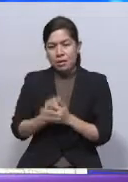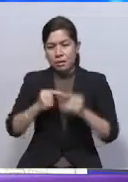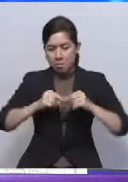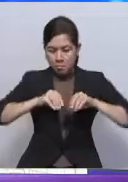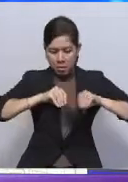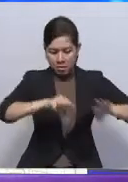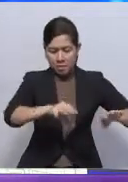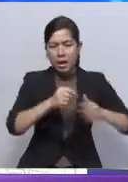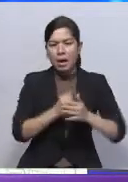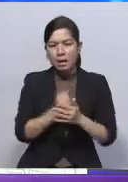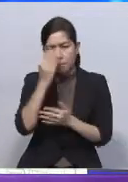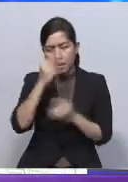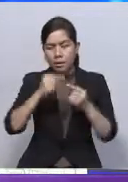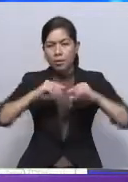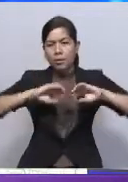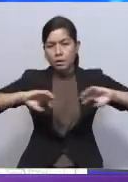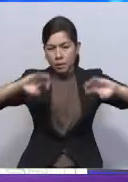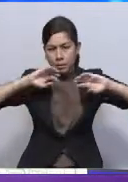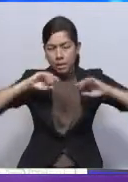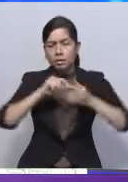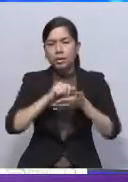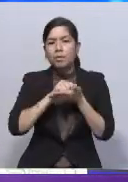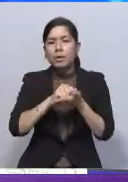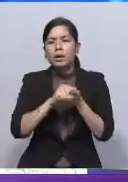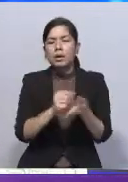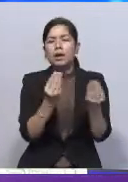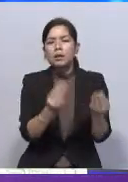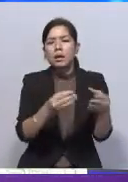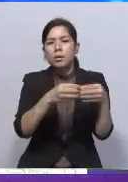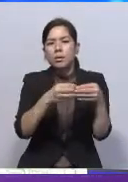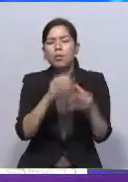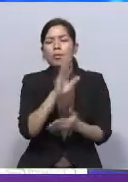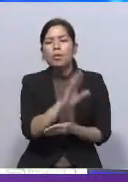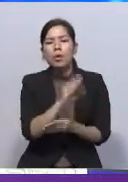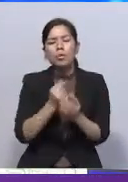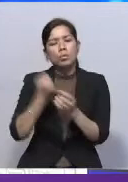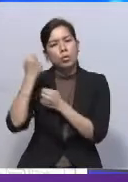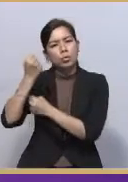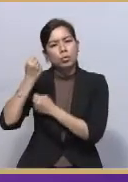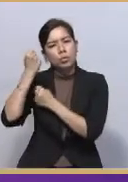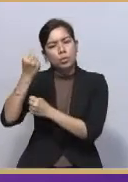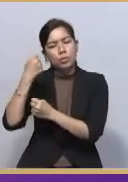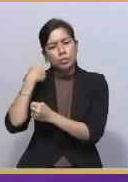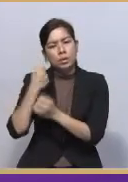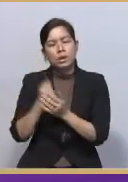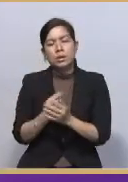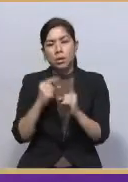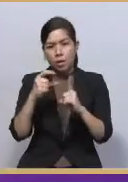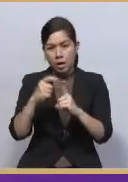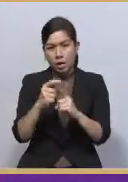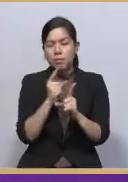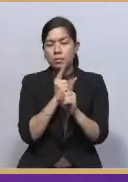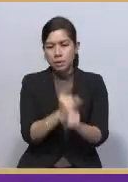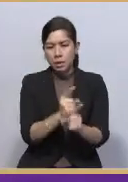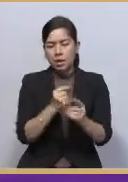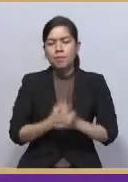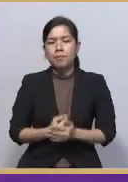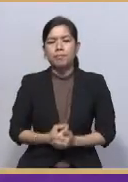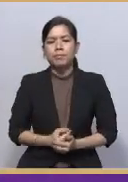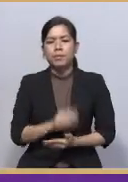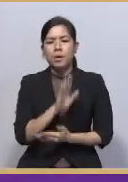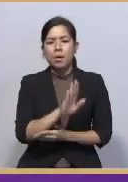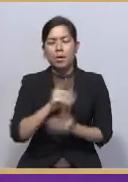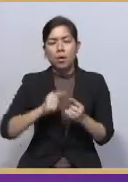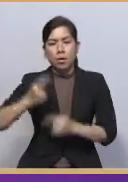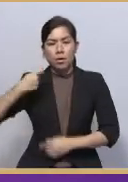พร้อมย้ำรัฐบาลได้อำนวยความสะดวกให้ผู้ชุมนุมตามคำสั่งศาลพลโทสรรเสริญแก้วกำเนิดโฆษกประจำสำนักนายกรัฐมนต